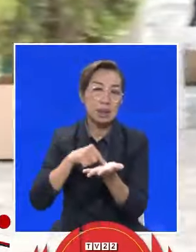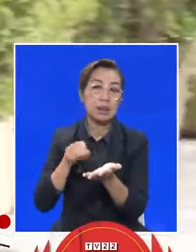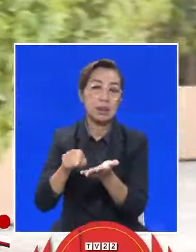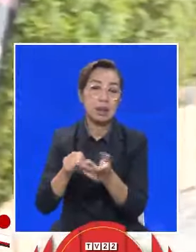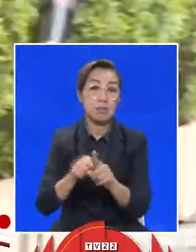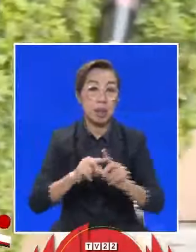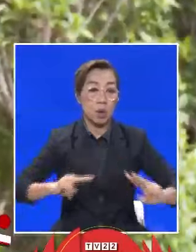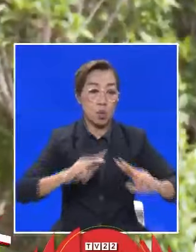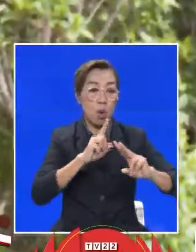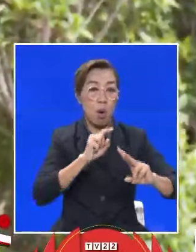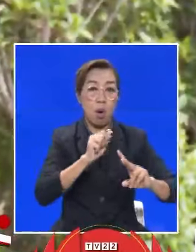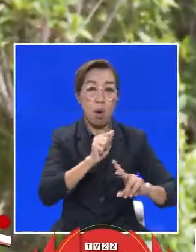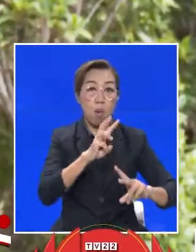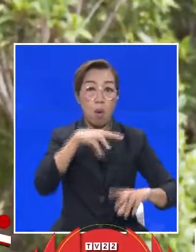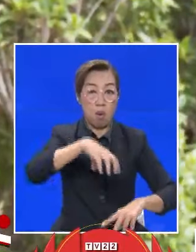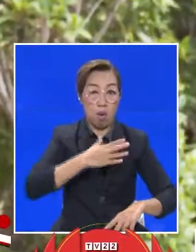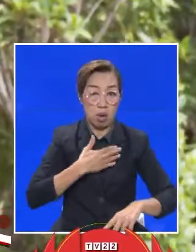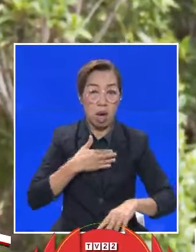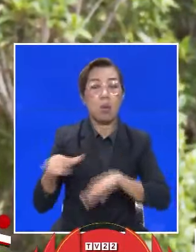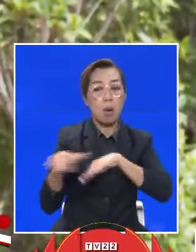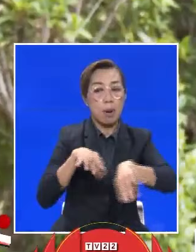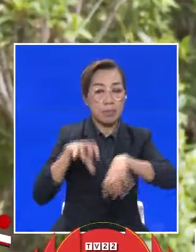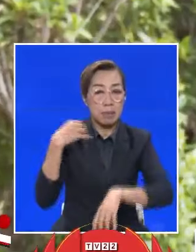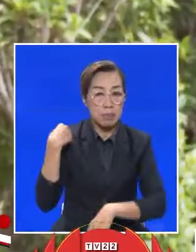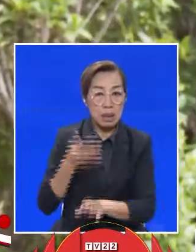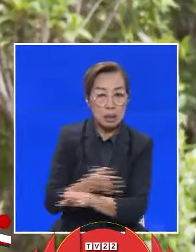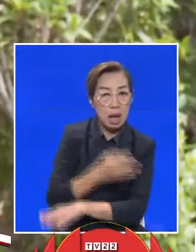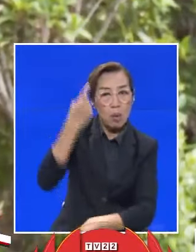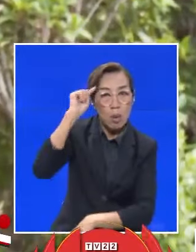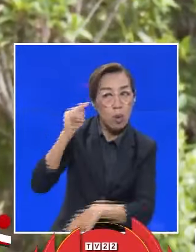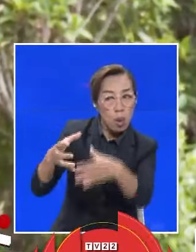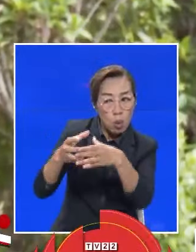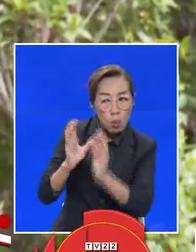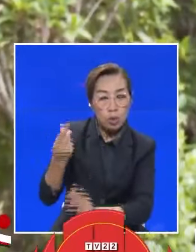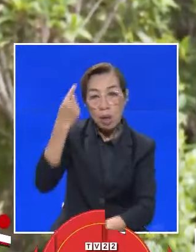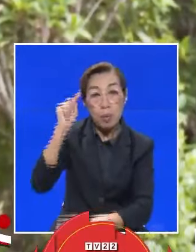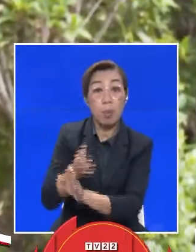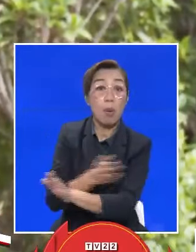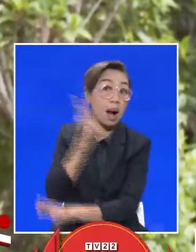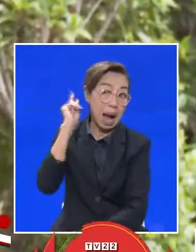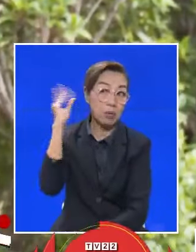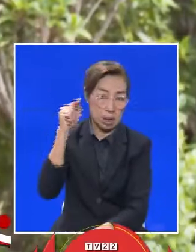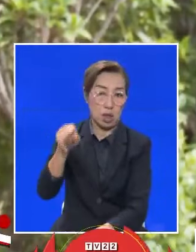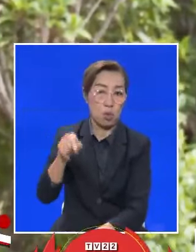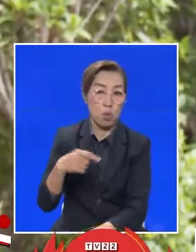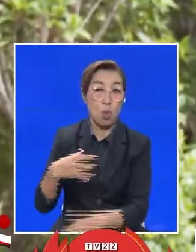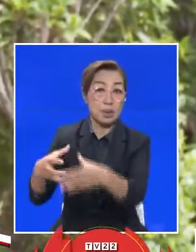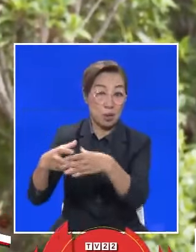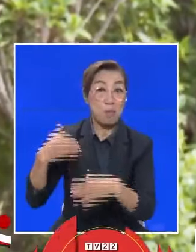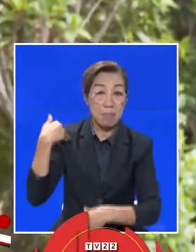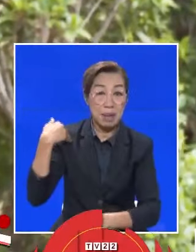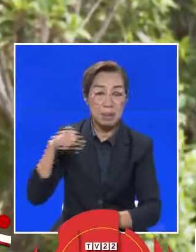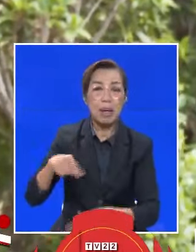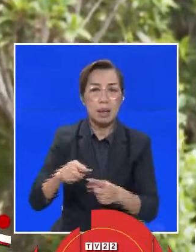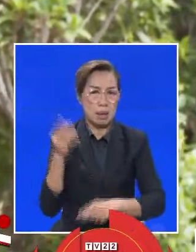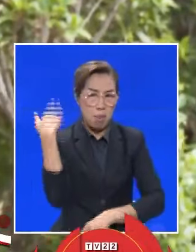ของอว.เองก็เตรียมความพร้อมบอกจริงๆไม่ทราบว่าจะมาเท่าไหร่กันเนี่ยก็ให้ข่าวมาก่อนหน้านี้บอกแต่ว่าก็เคยรับน้องๆมาแล้วหลาย